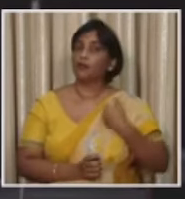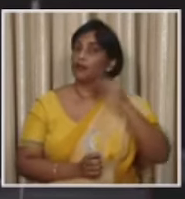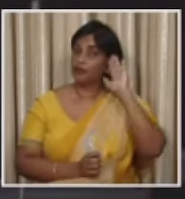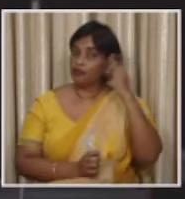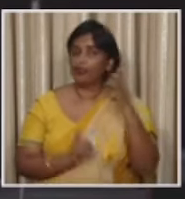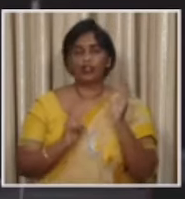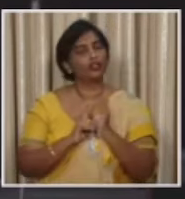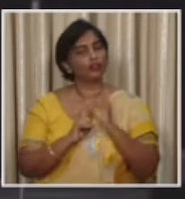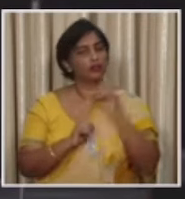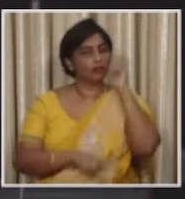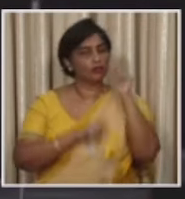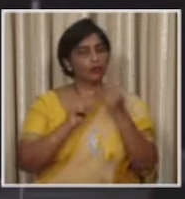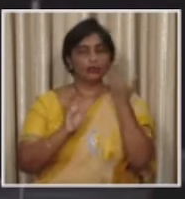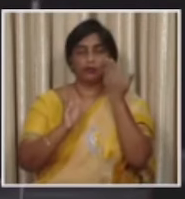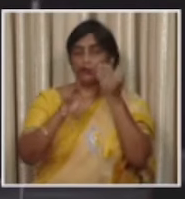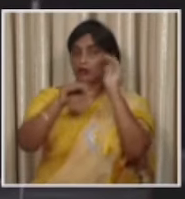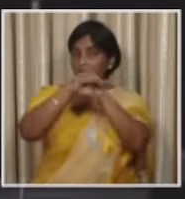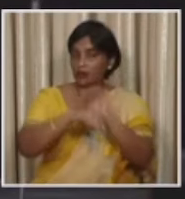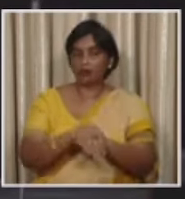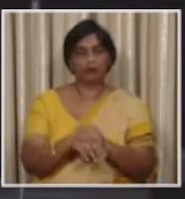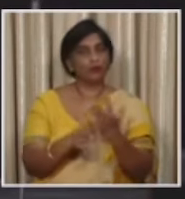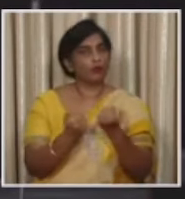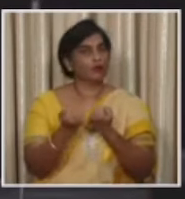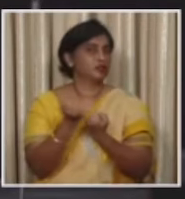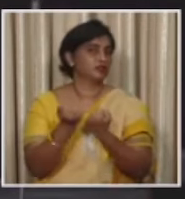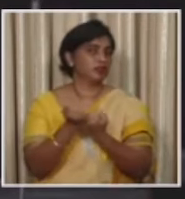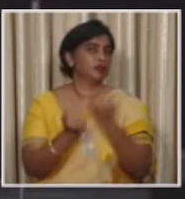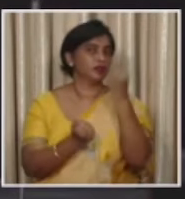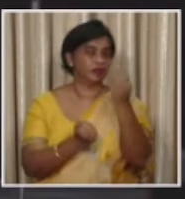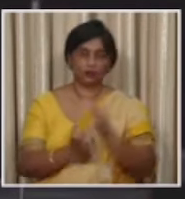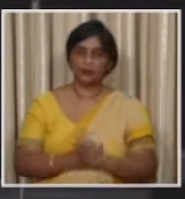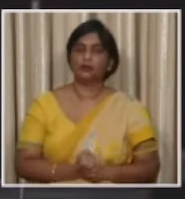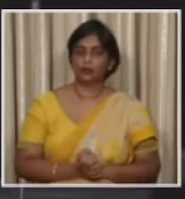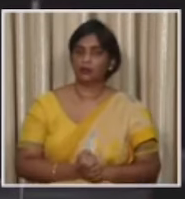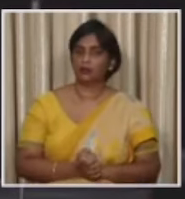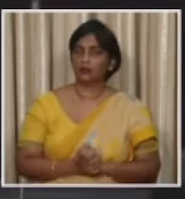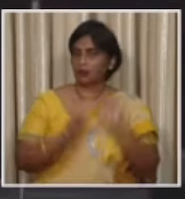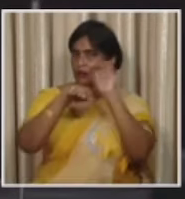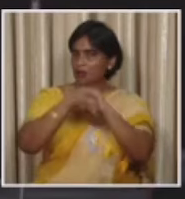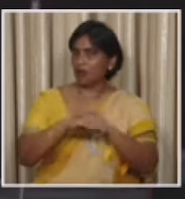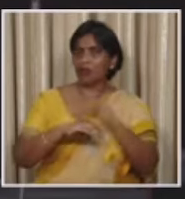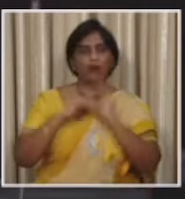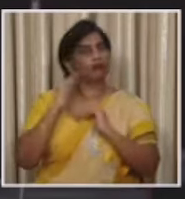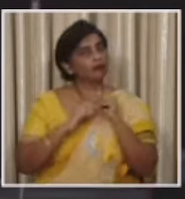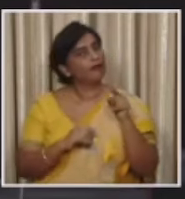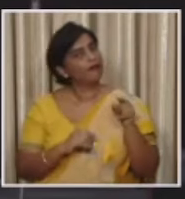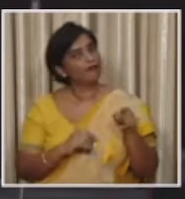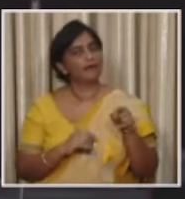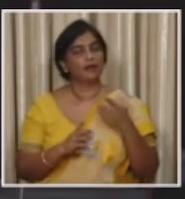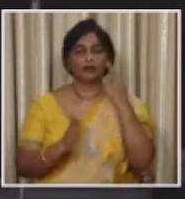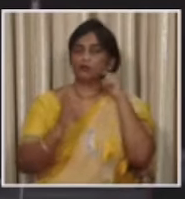විශේෂයෙන්ම දිලිඳු ජනතාව හඳුනාගෙන ඔවුන්ට අවශ්‍ය සහයෝගය ලබා දී. ඒක හඳුනා ගැනීමේ ක්‍රමවේදයක් තියෙනවා.